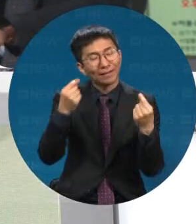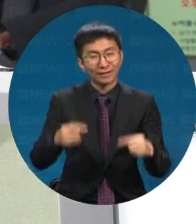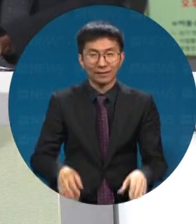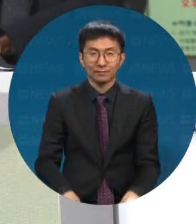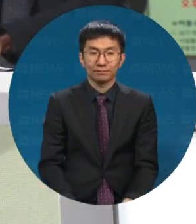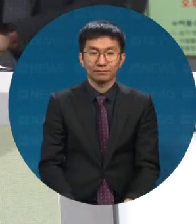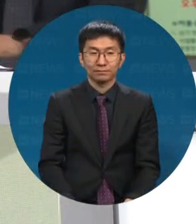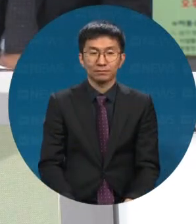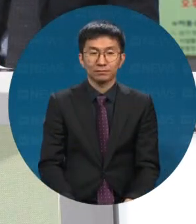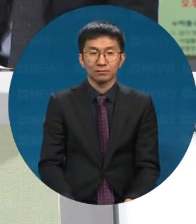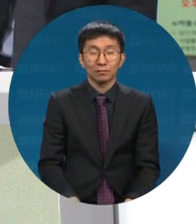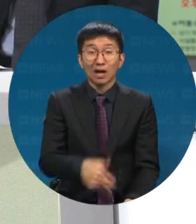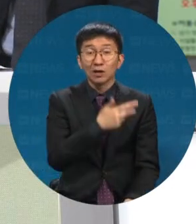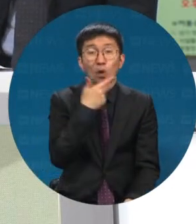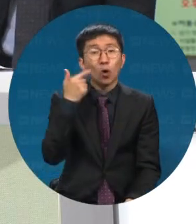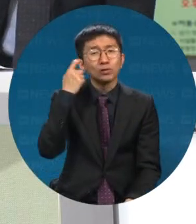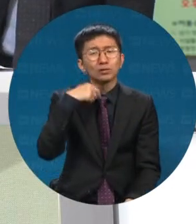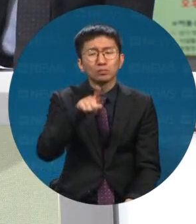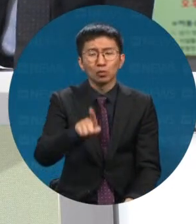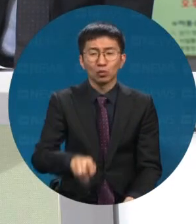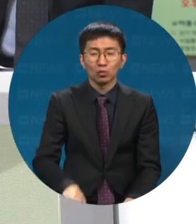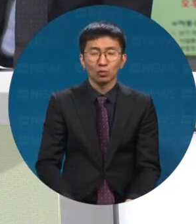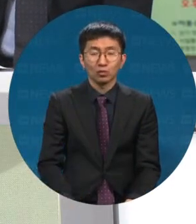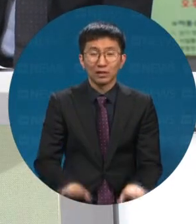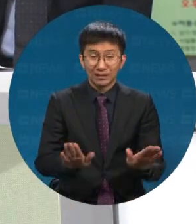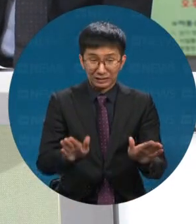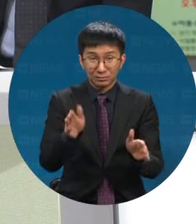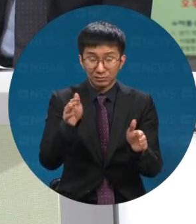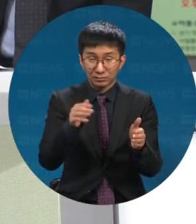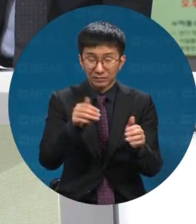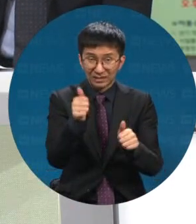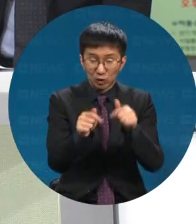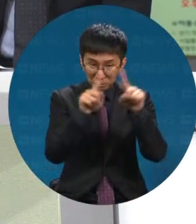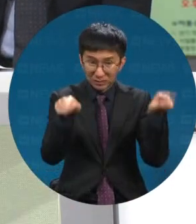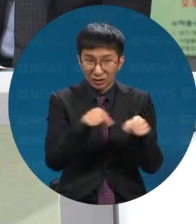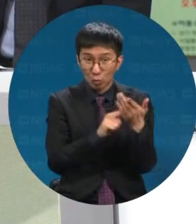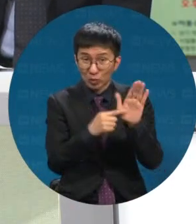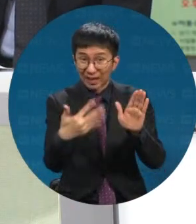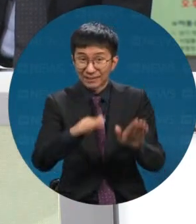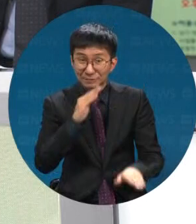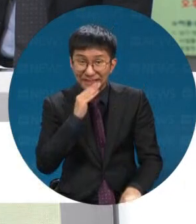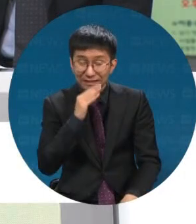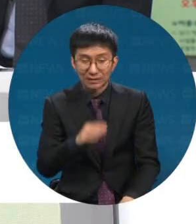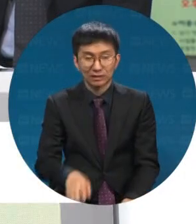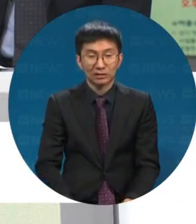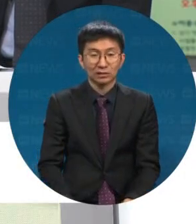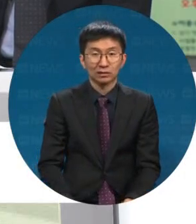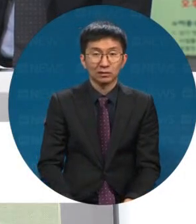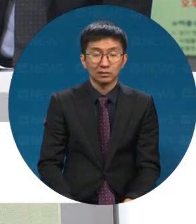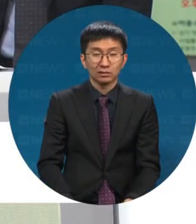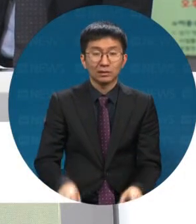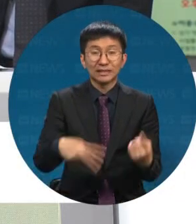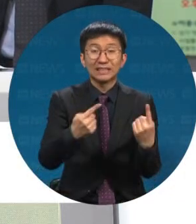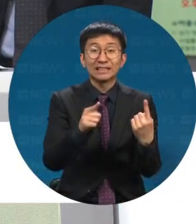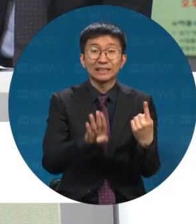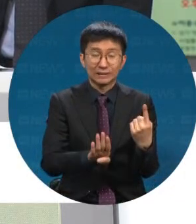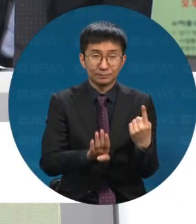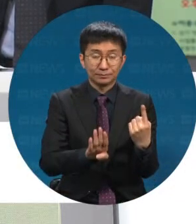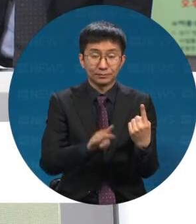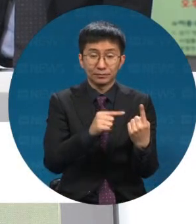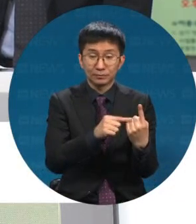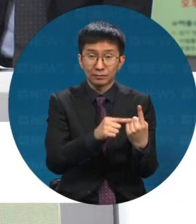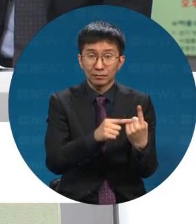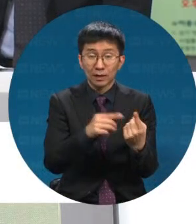네, 영어는 좀 어떨까요? 아직 시험지가 공개되지는 않았는데 네. 최근 시험 보면 1등급 받는 학생 비중이